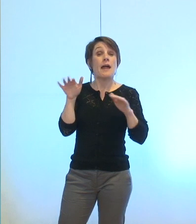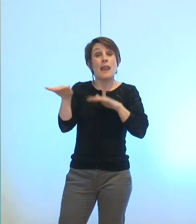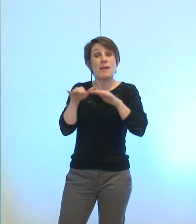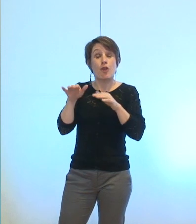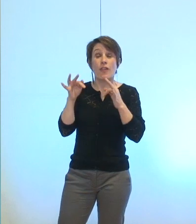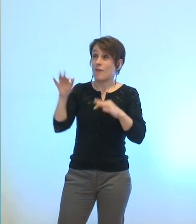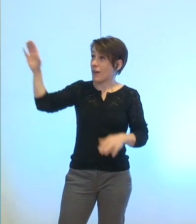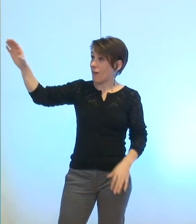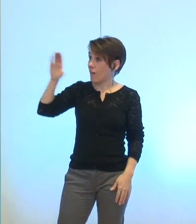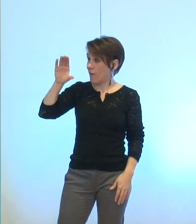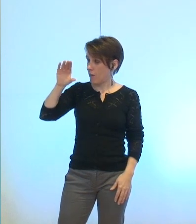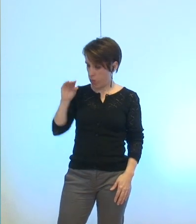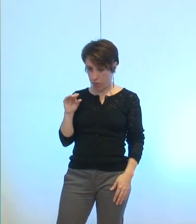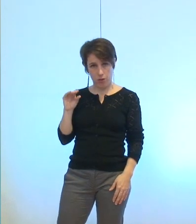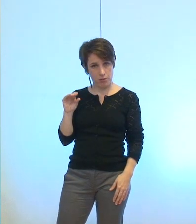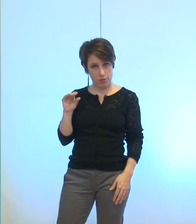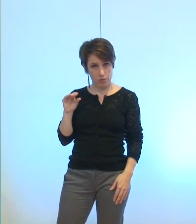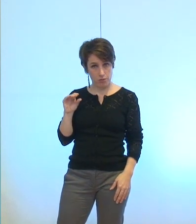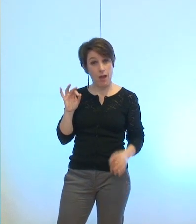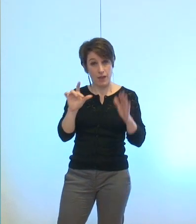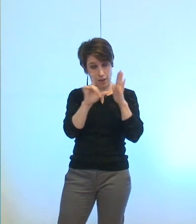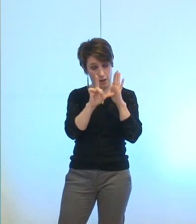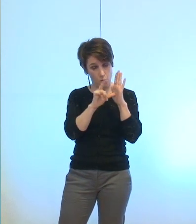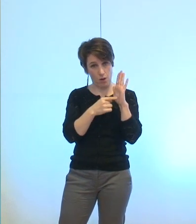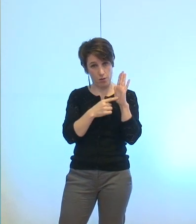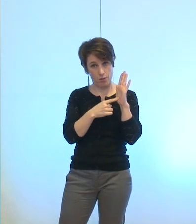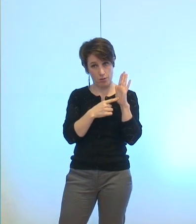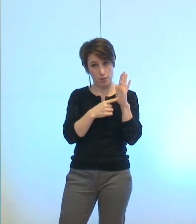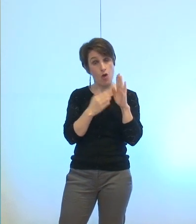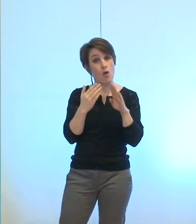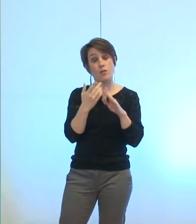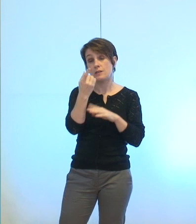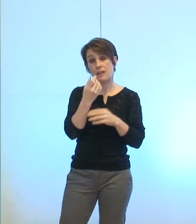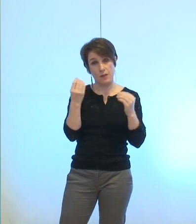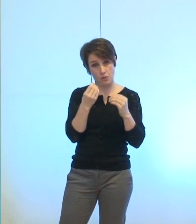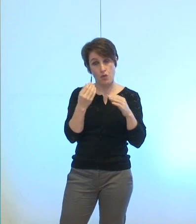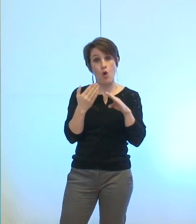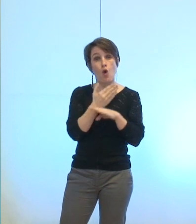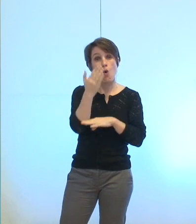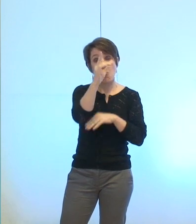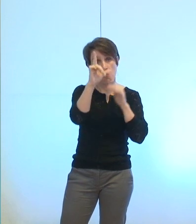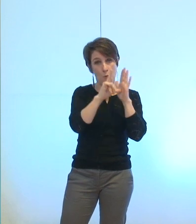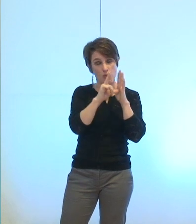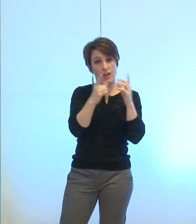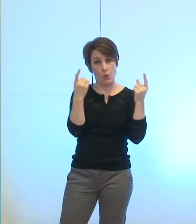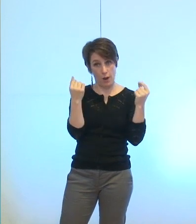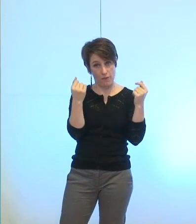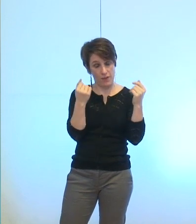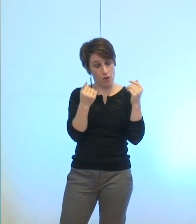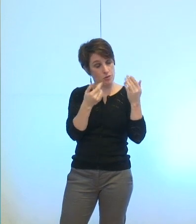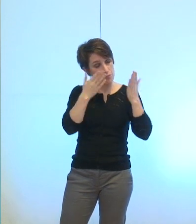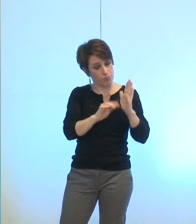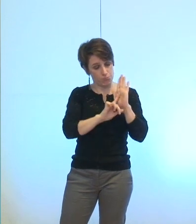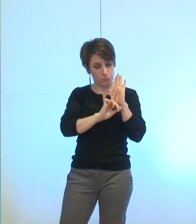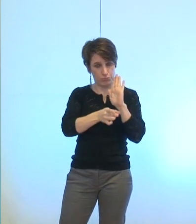parlant la baisse des dotations c'est le projet de loi de finance qui adopte cette baisse des dotations j'entends